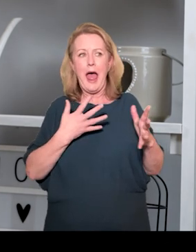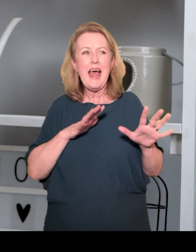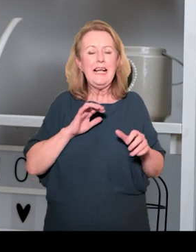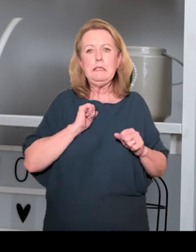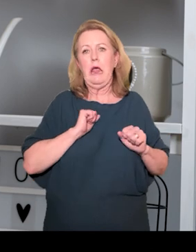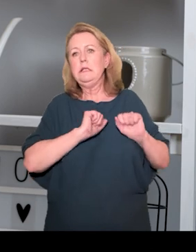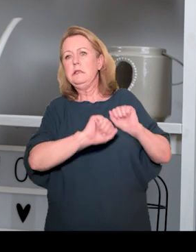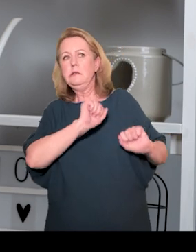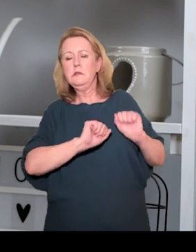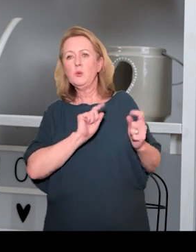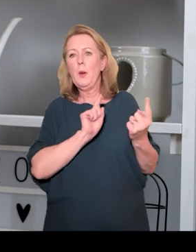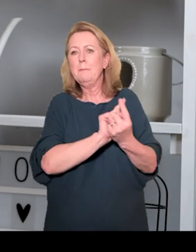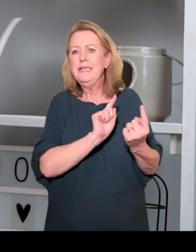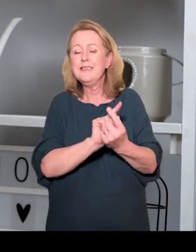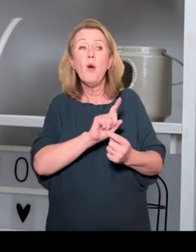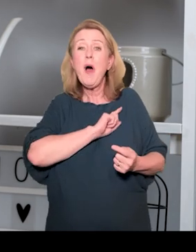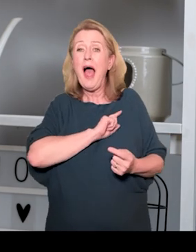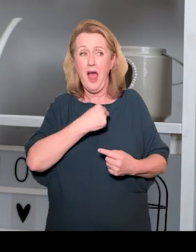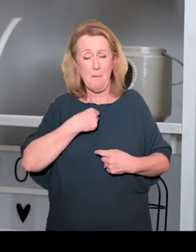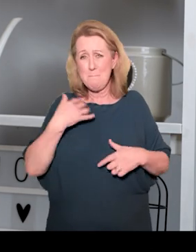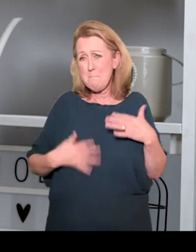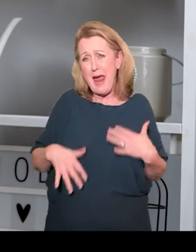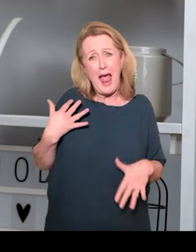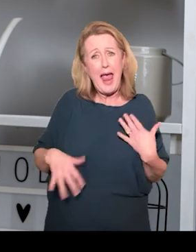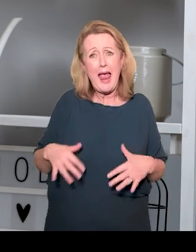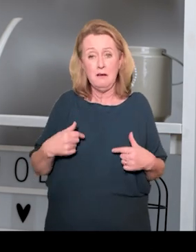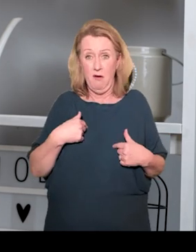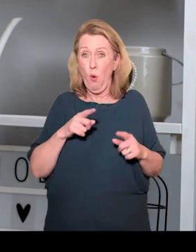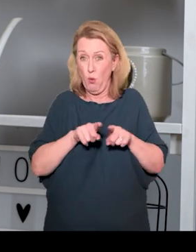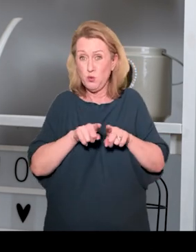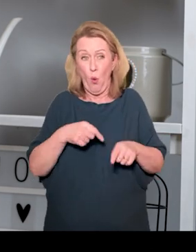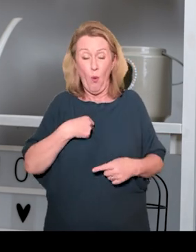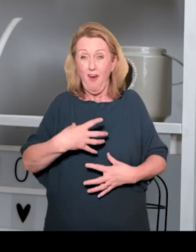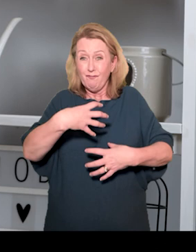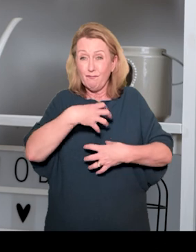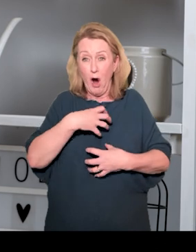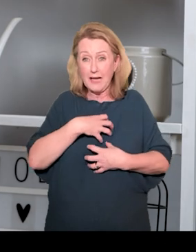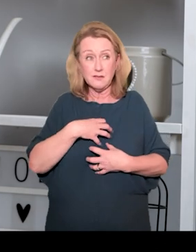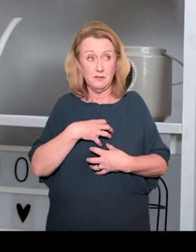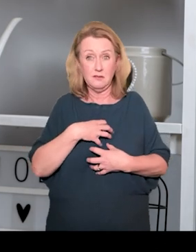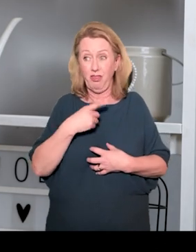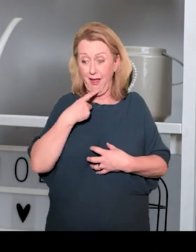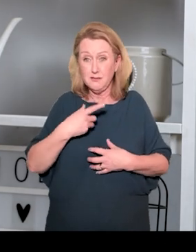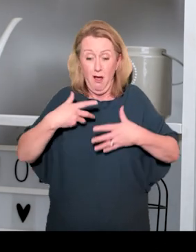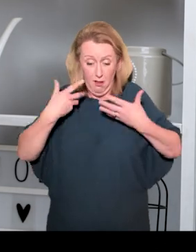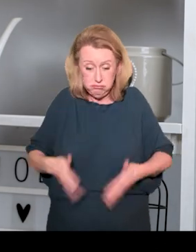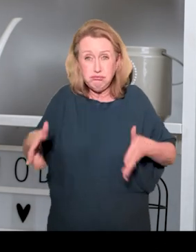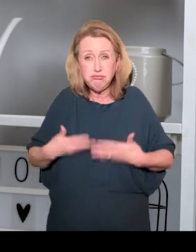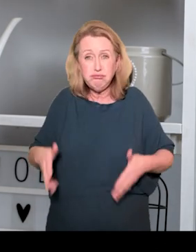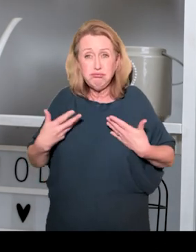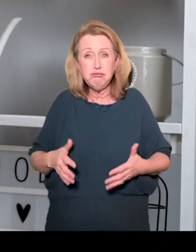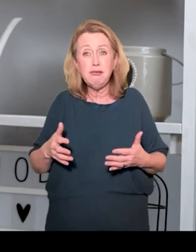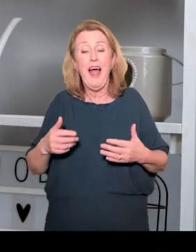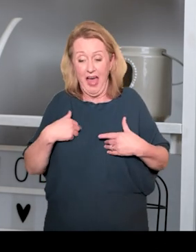bod fi'n mynd i weidi mor drwm, bod fi'n mynd i offer newid yn illad i a phethau. So, rhai ohonyn nhw yn dweud bod